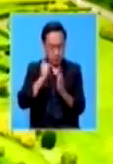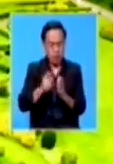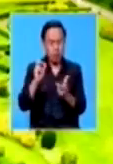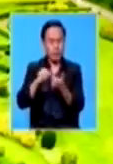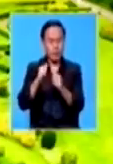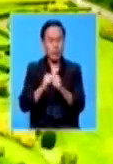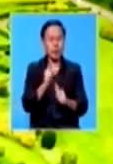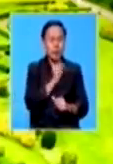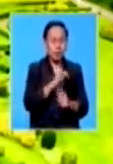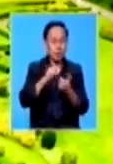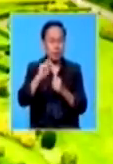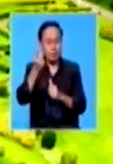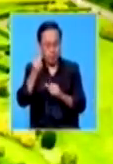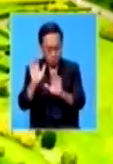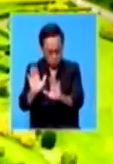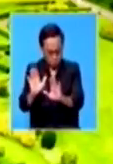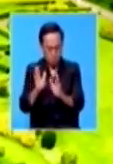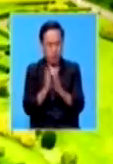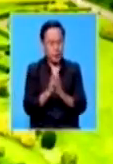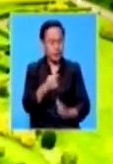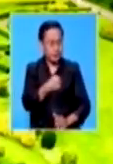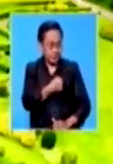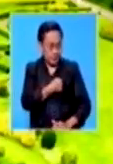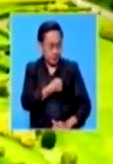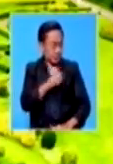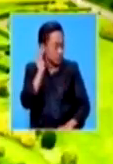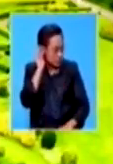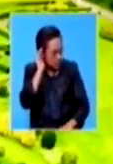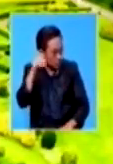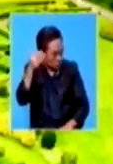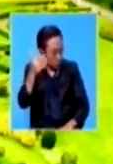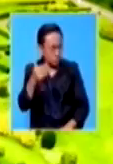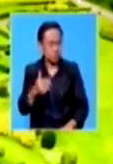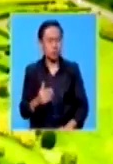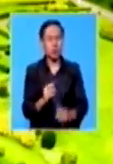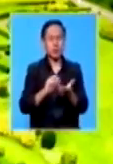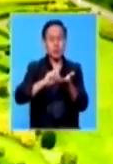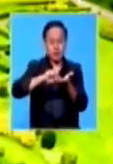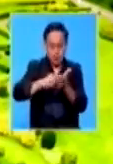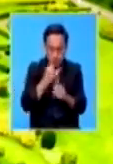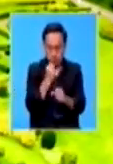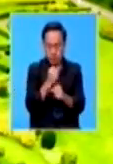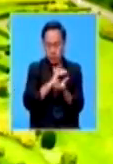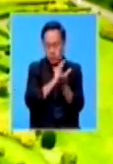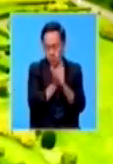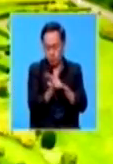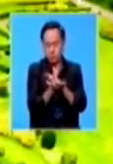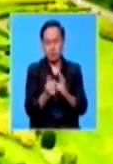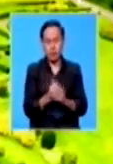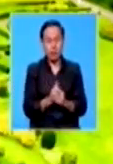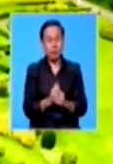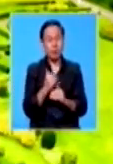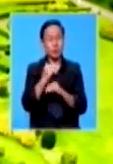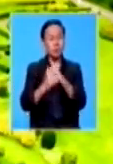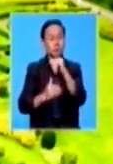ของใหม่แยกกันมาก่อนของเก่าเดี๋ยวค่อยว่ากันของใหม่ท่านจะทำยังไงให้มันเกิดความไว้วางใจระหว่างกันแล้วปฏิรูปให้ได้นะแล้วเสร็จแล้วก็พอมันเ